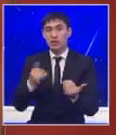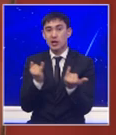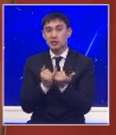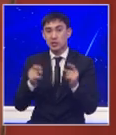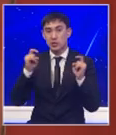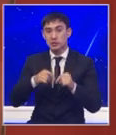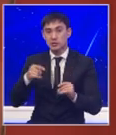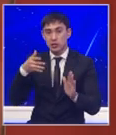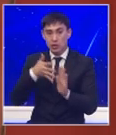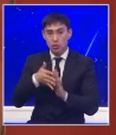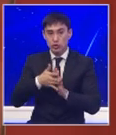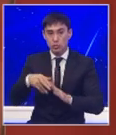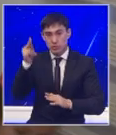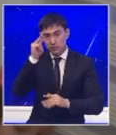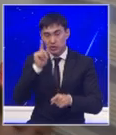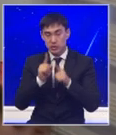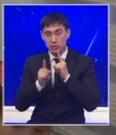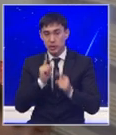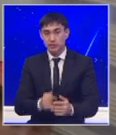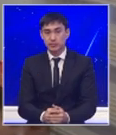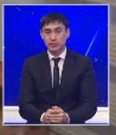на научно-познавательный семинар